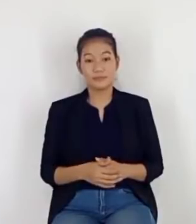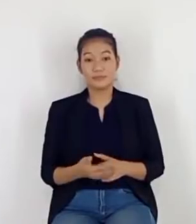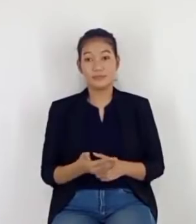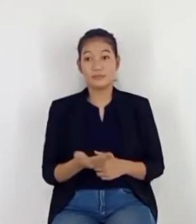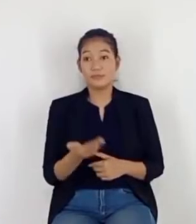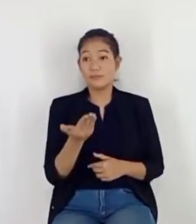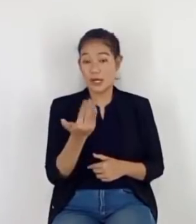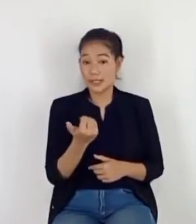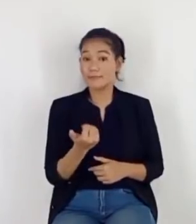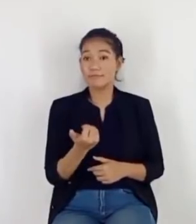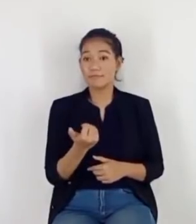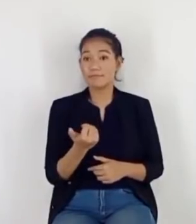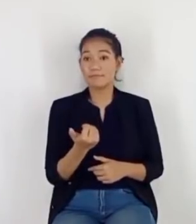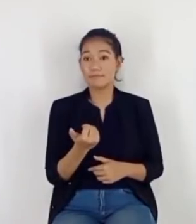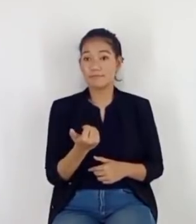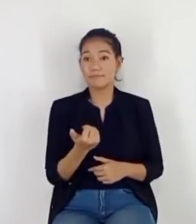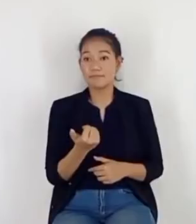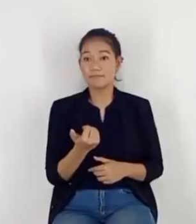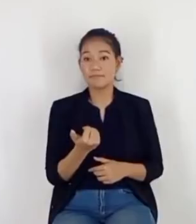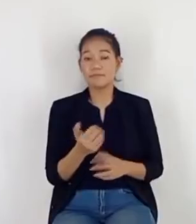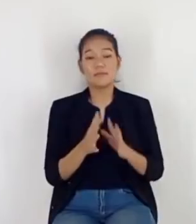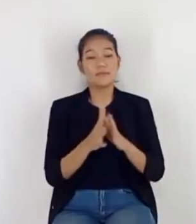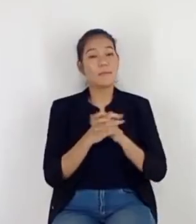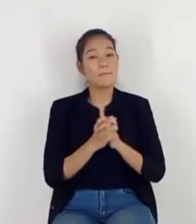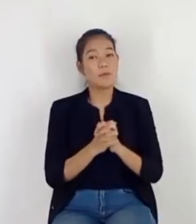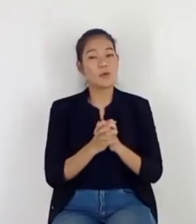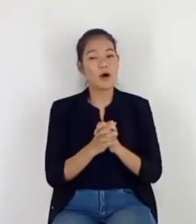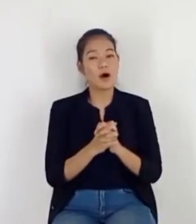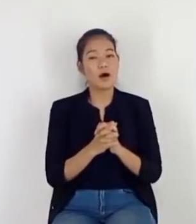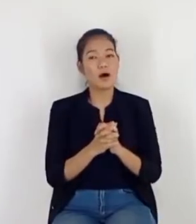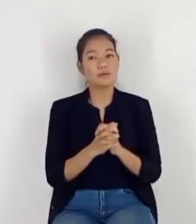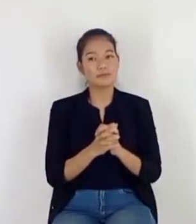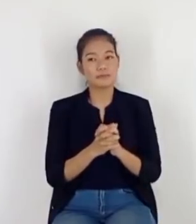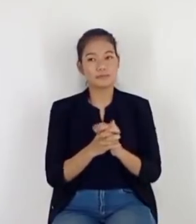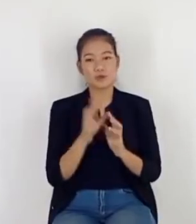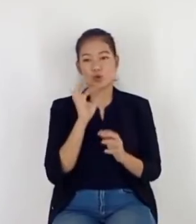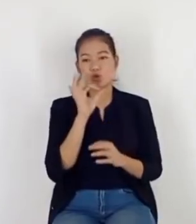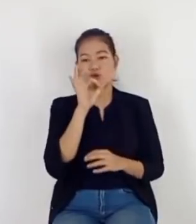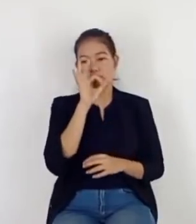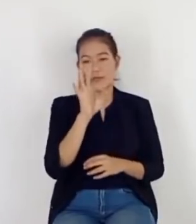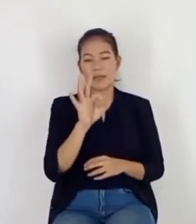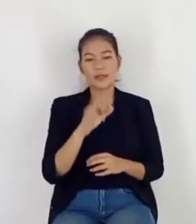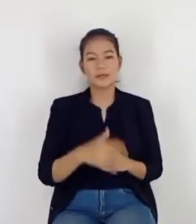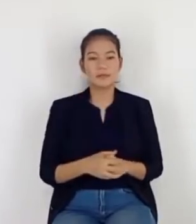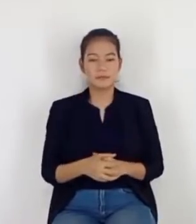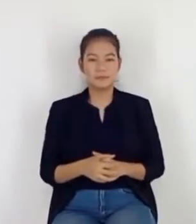Mari kita menaikkan doa untuk pelayanan firman.